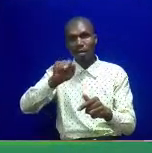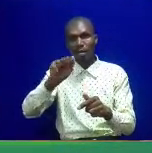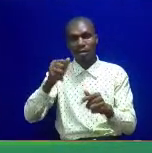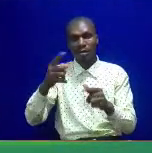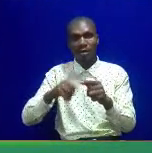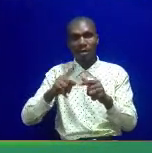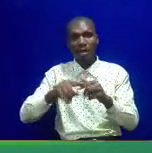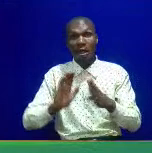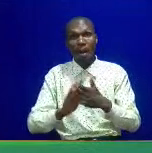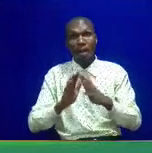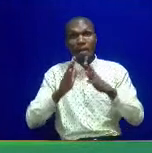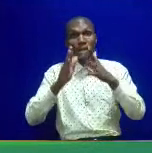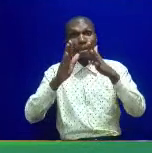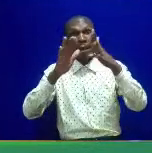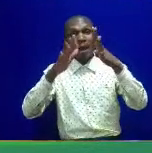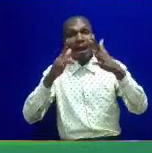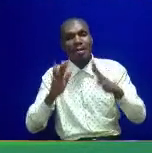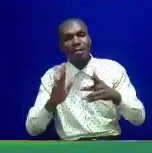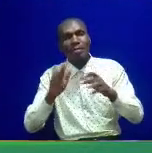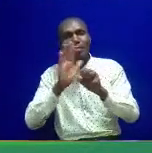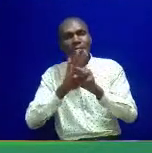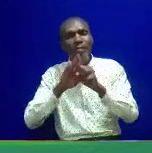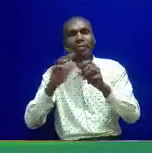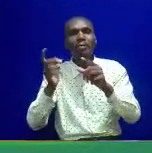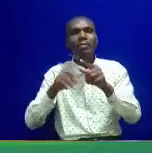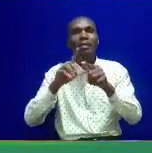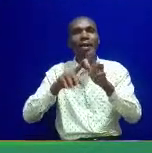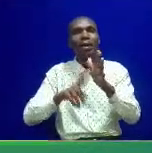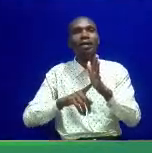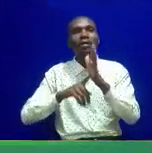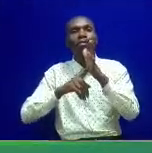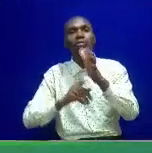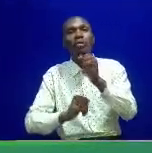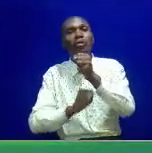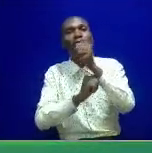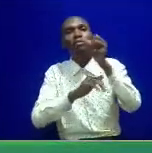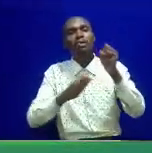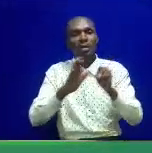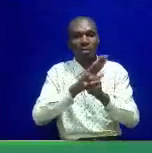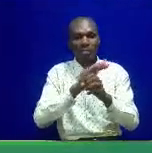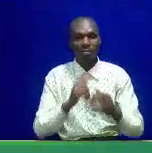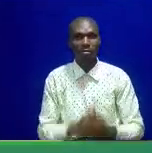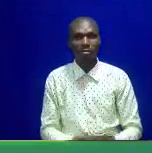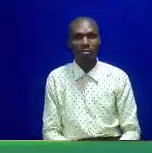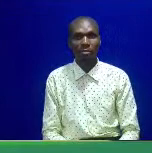Togia Asege Tambo Kerekyo Asebate Abamba Chukumo Buatesia.